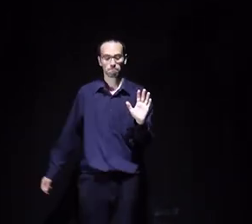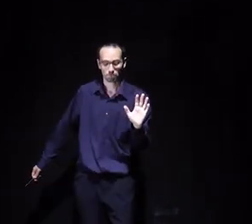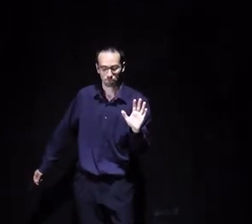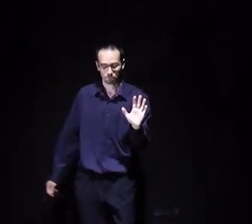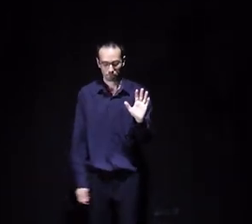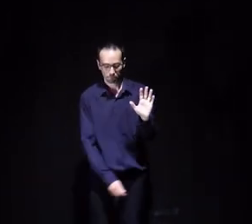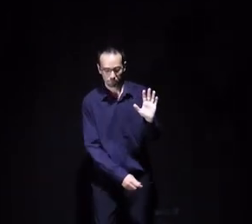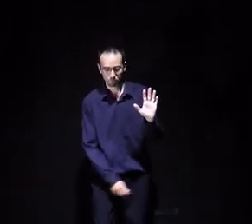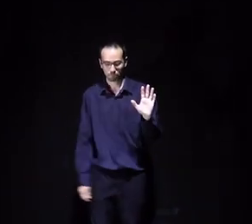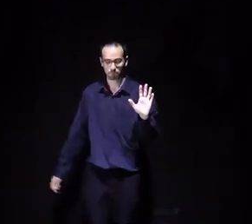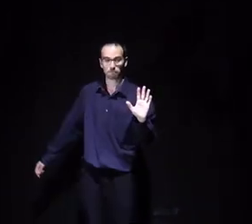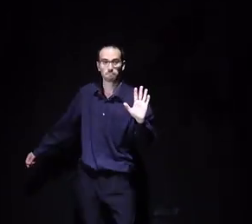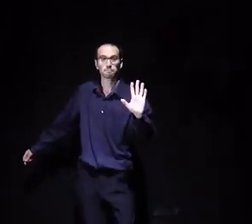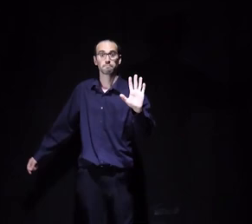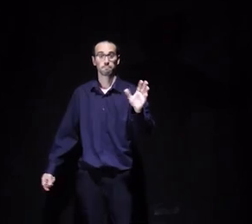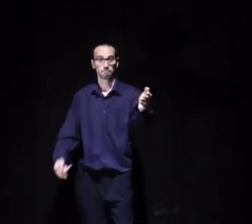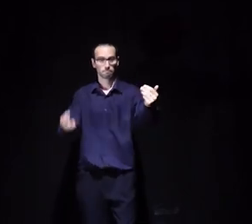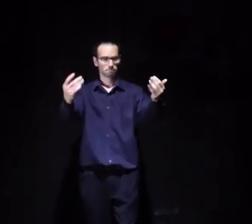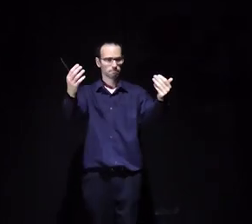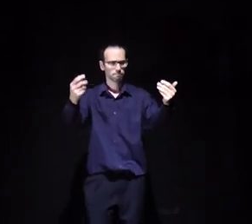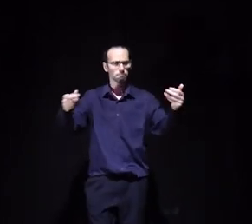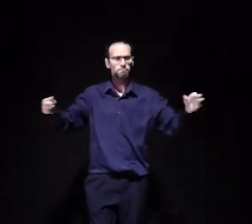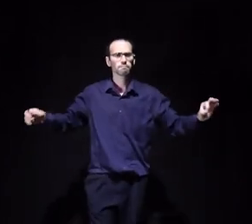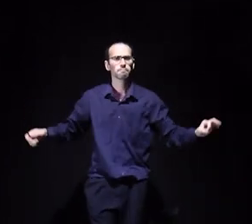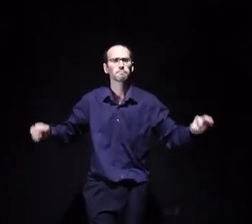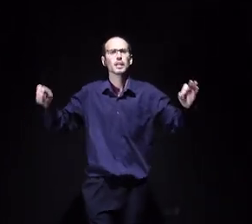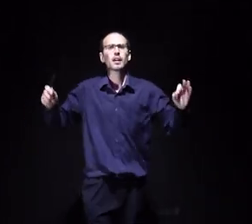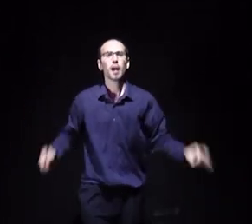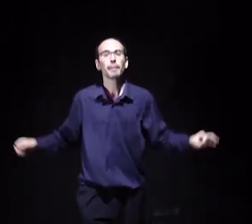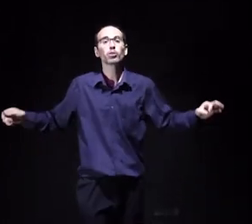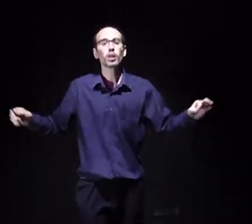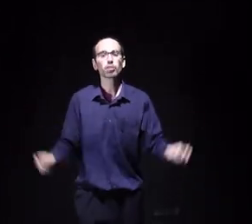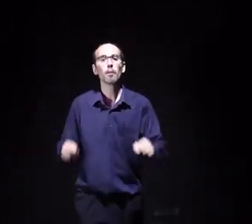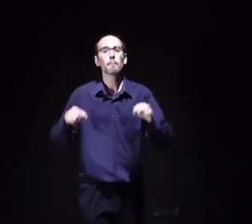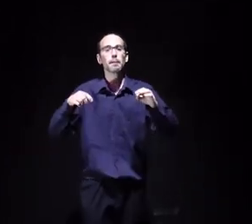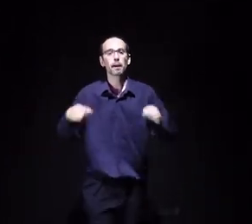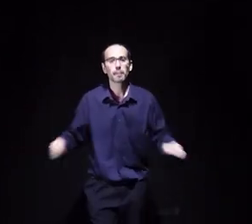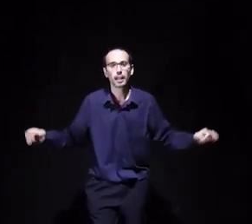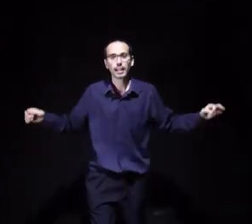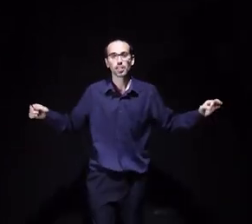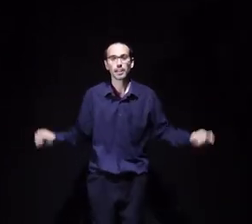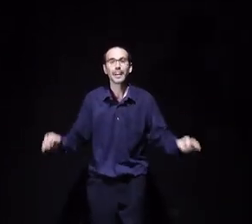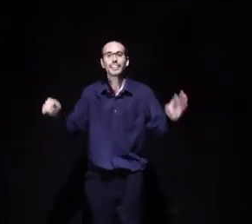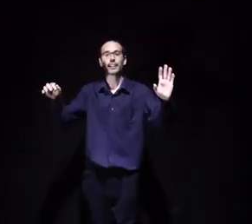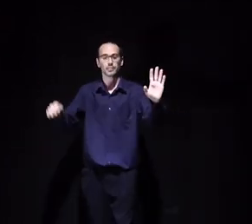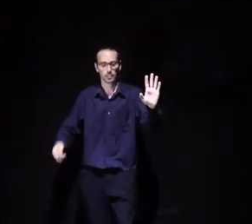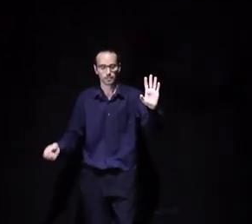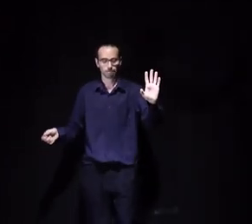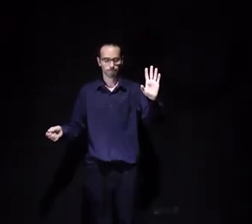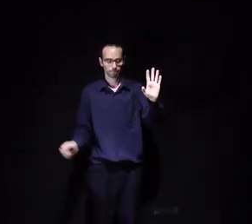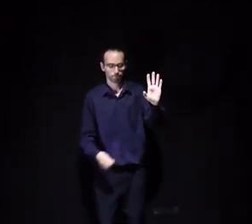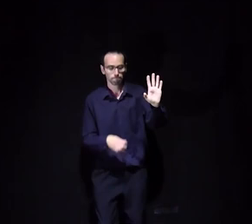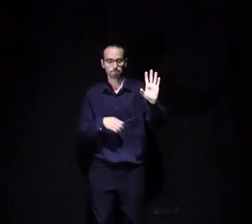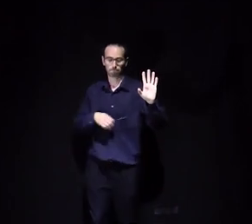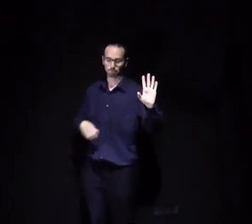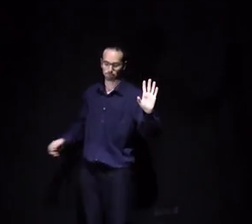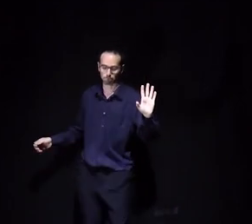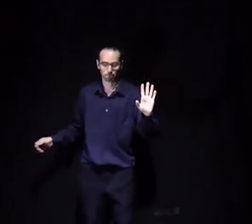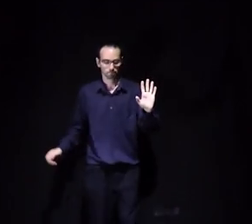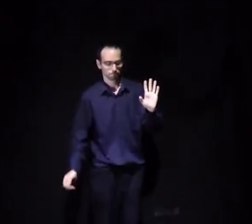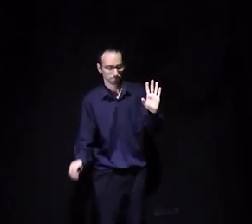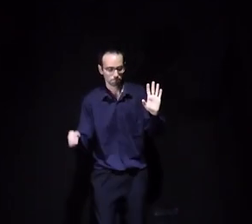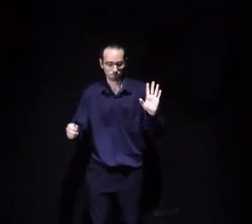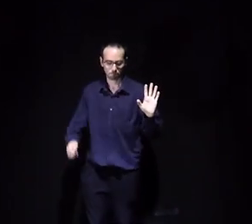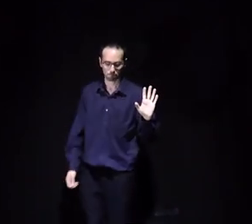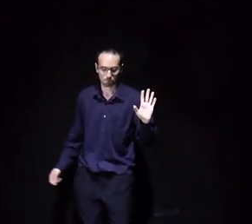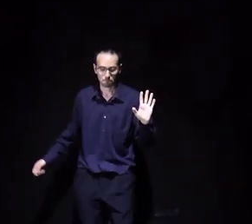Jo em sento ben viva i a casa meva tothom fa les feines, per tu l'escombra i per mi la caixa d'eines. Vols que juguem